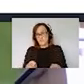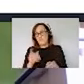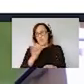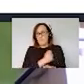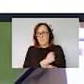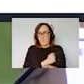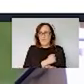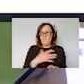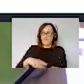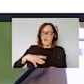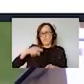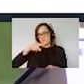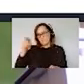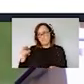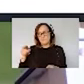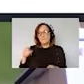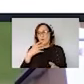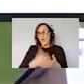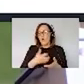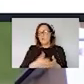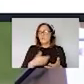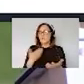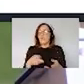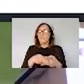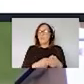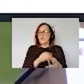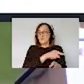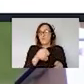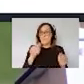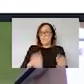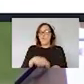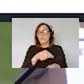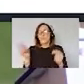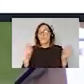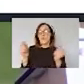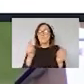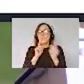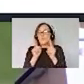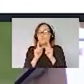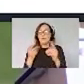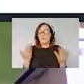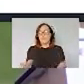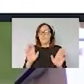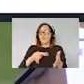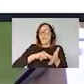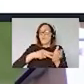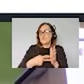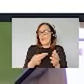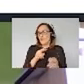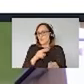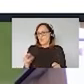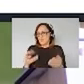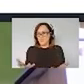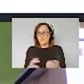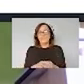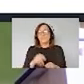bibliotekach, warto też korzystać z tego typu narzędzi, bo tu możecie porozmawiać o różnych rzeczach, tu możecie różne rzeczy ustalić i